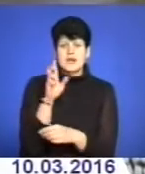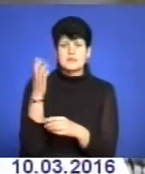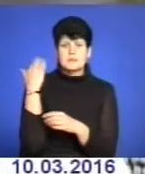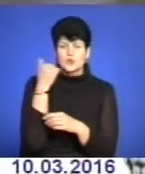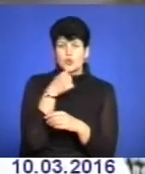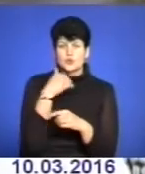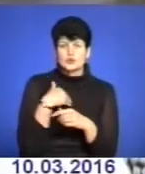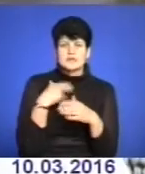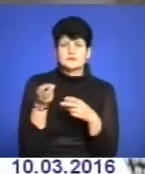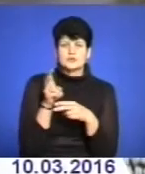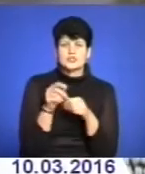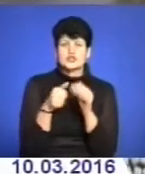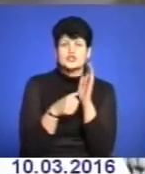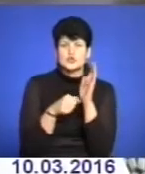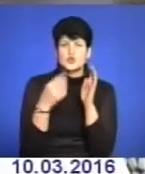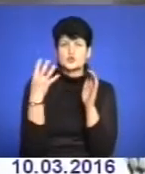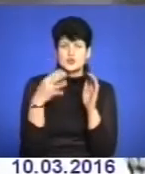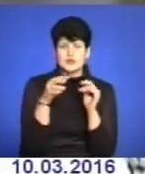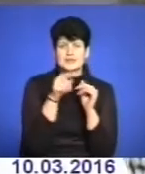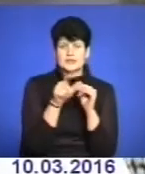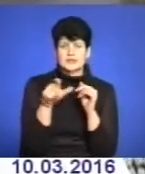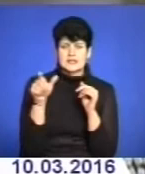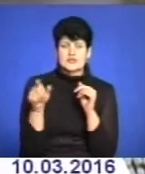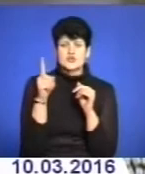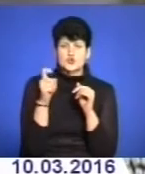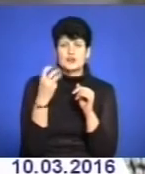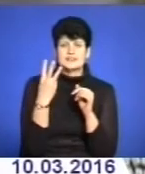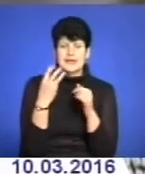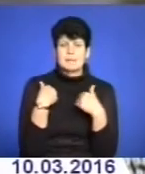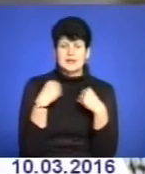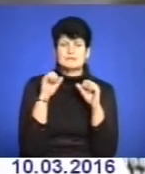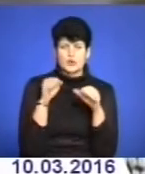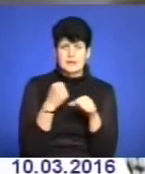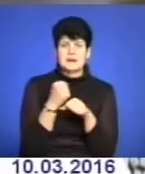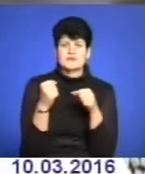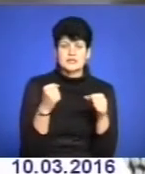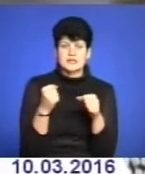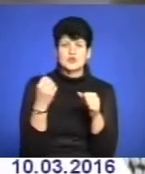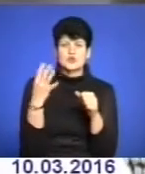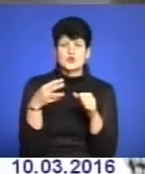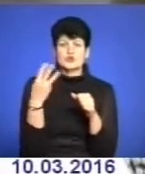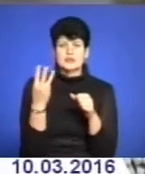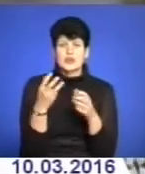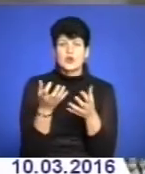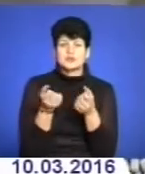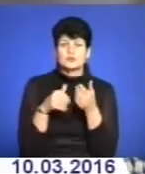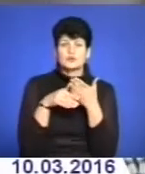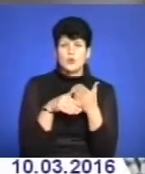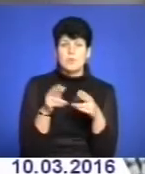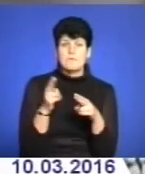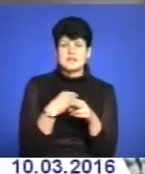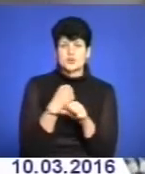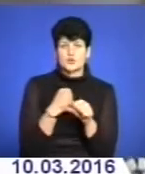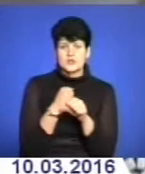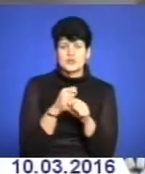нас звернулися 640 таких осіб, 103 ми змогли працевлаштувати, 46 отримали допомогу по безробіттю для відкриття власної